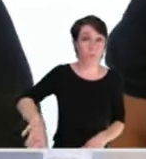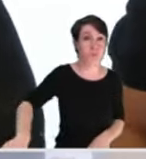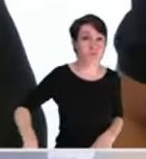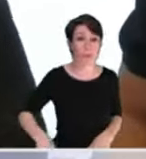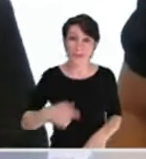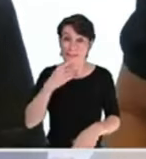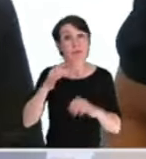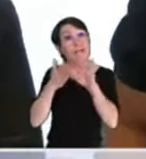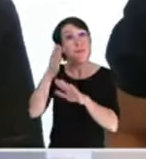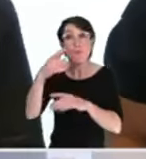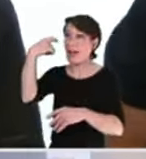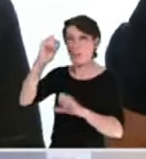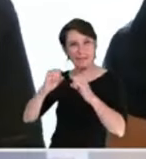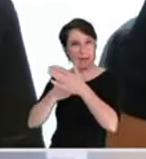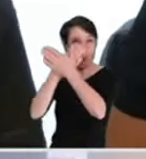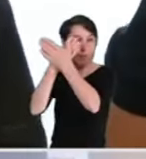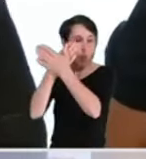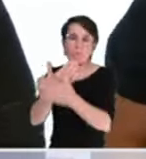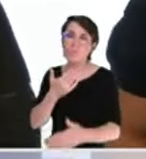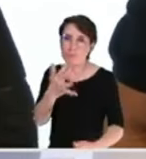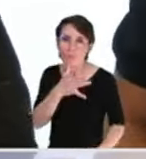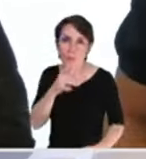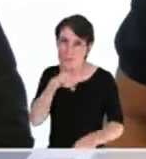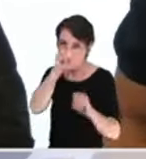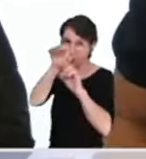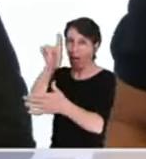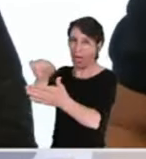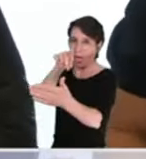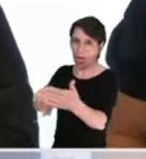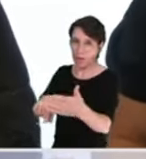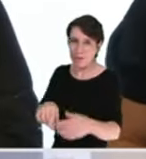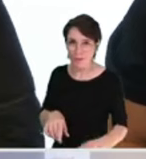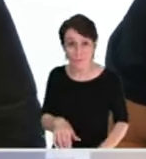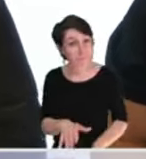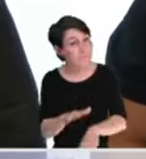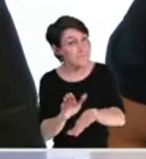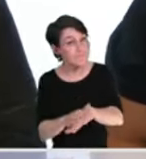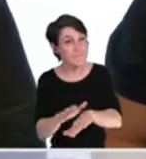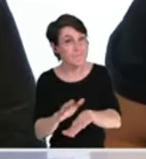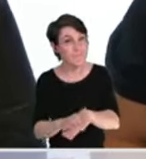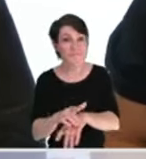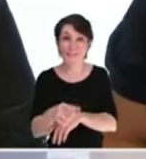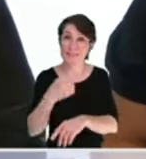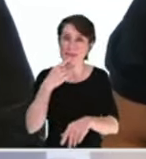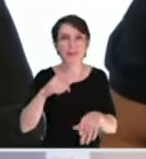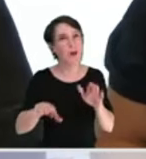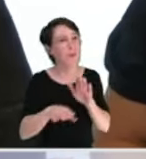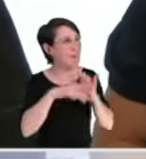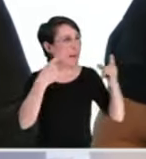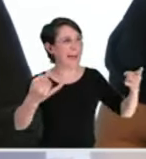à la métropole. Vous savez, ça va très très vite de passer de l'honneur au